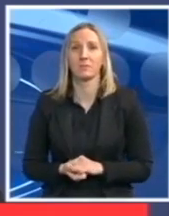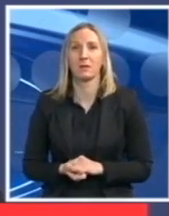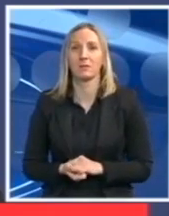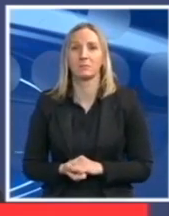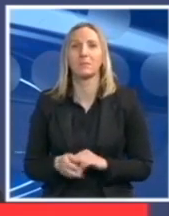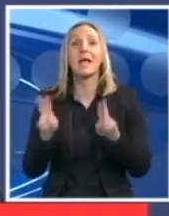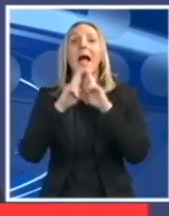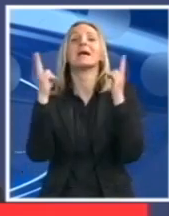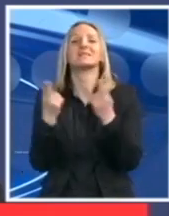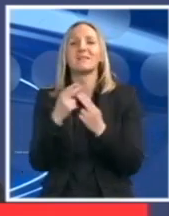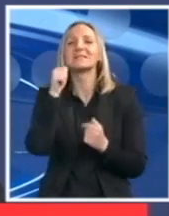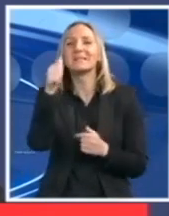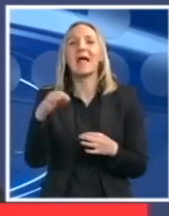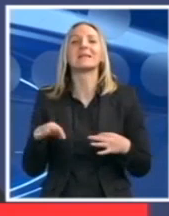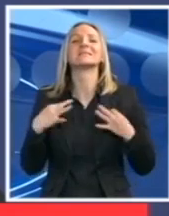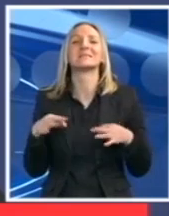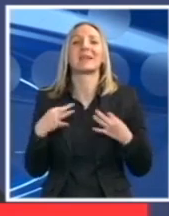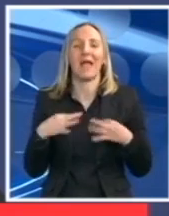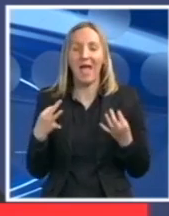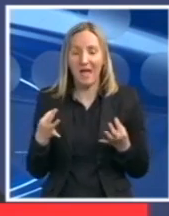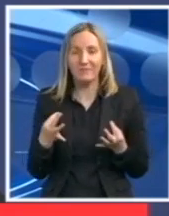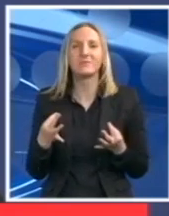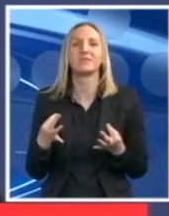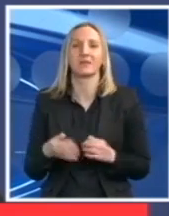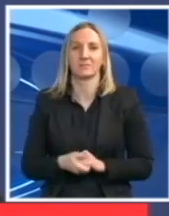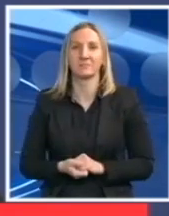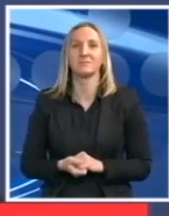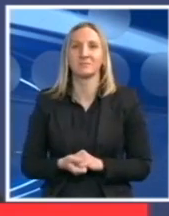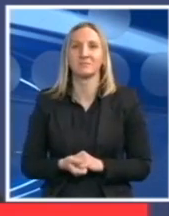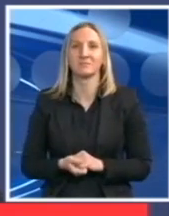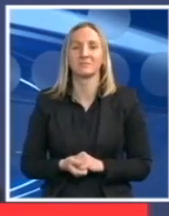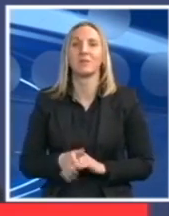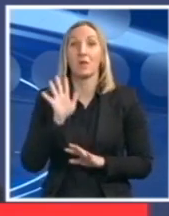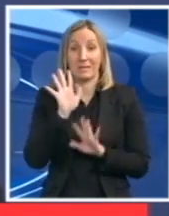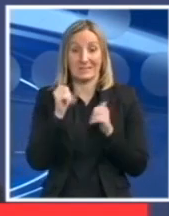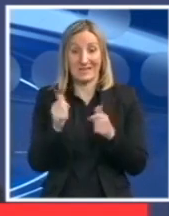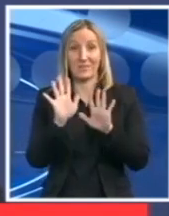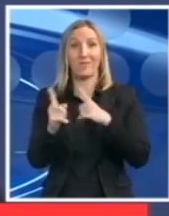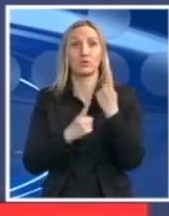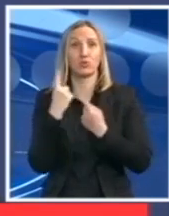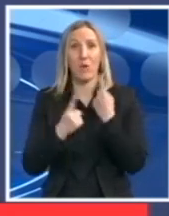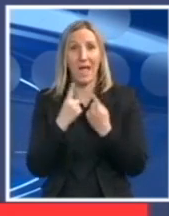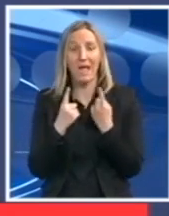Svetski dan zdravlja. Da, Svetski dan zdravlja jeste u ovoj situaciji posvećen